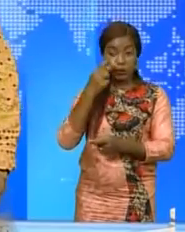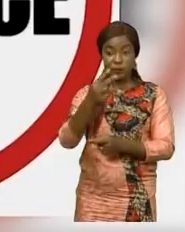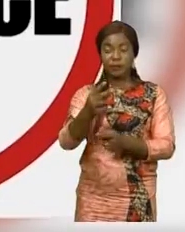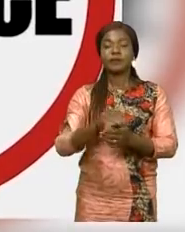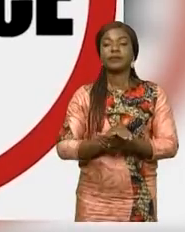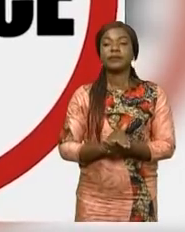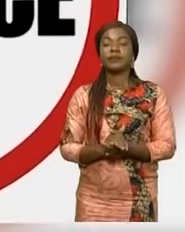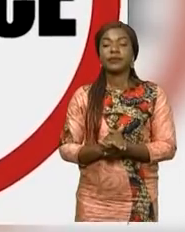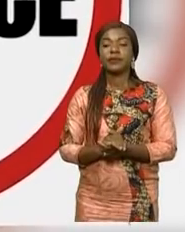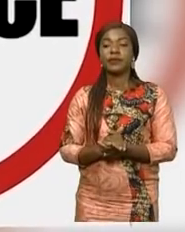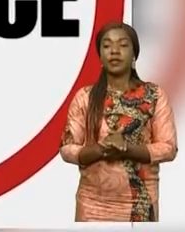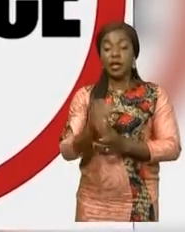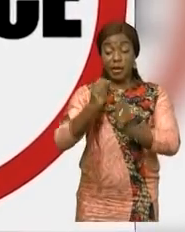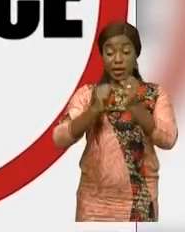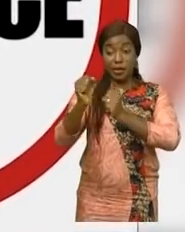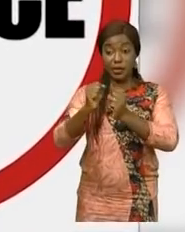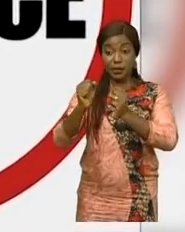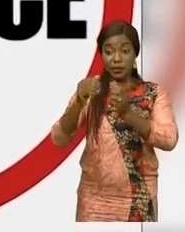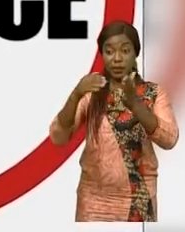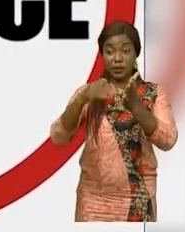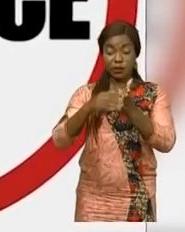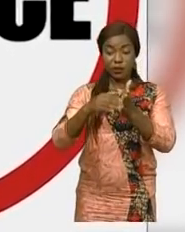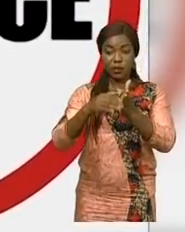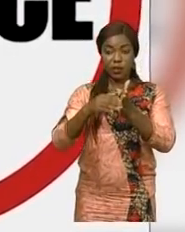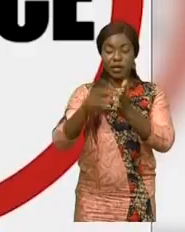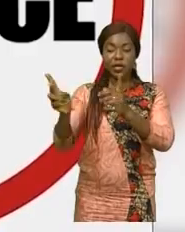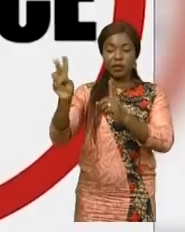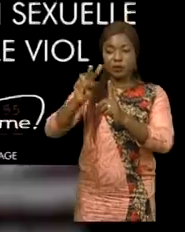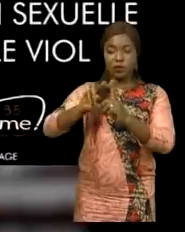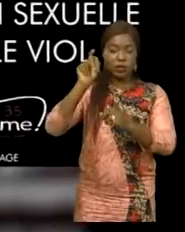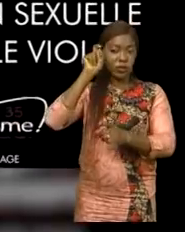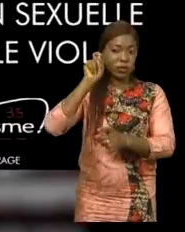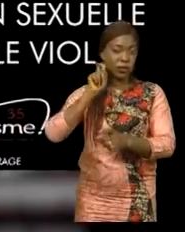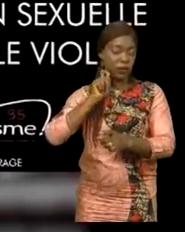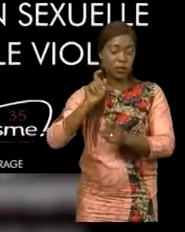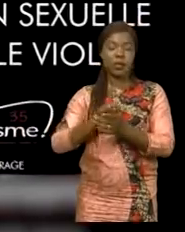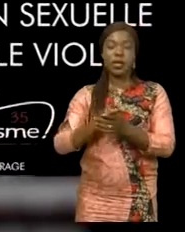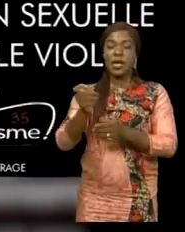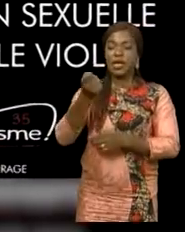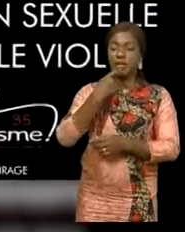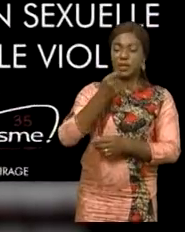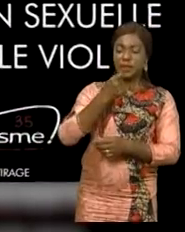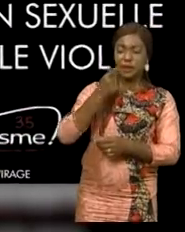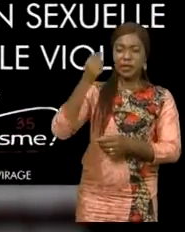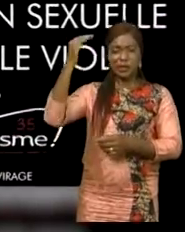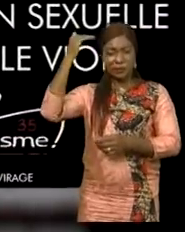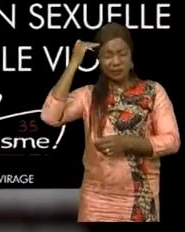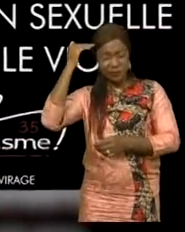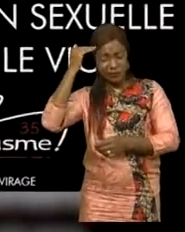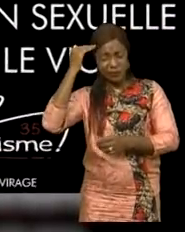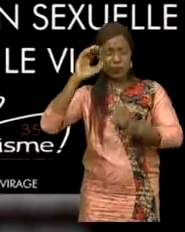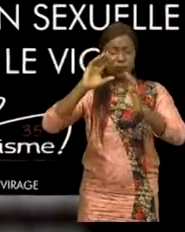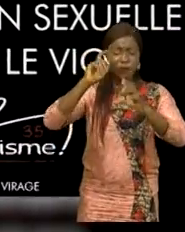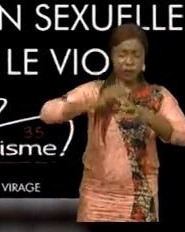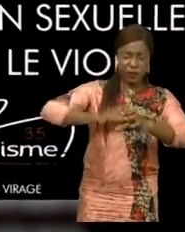la lutte contre les violences sexuelles nécessite une prise en charge holistique à savoir médicale psychosociale juridique et